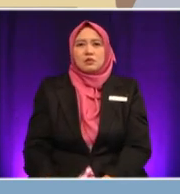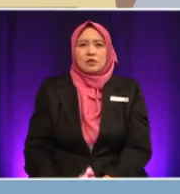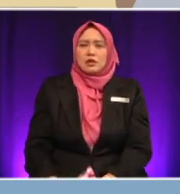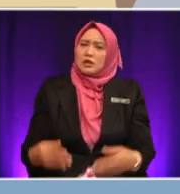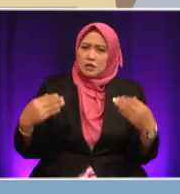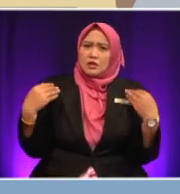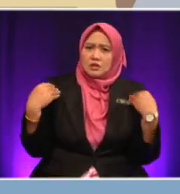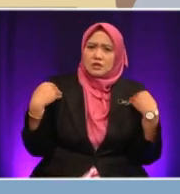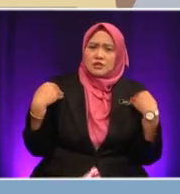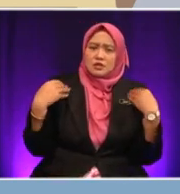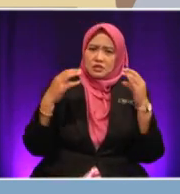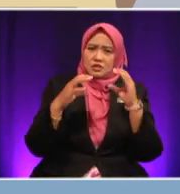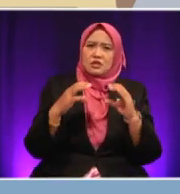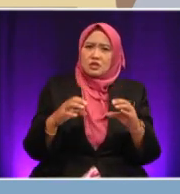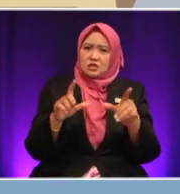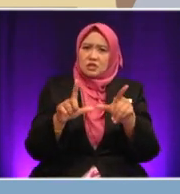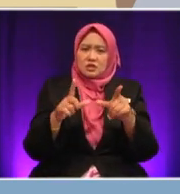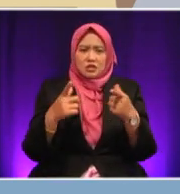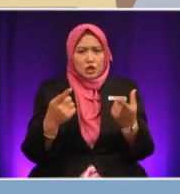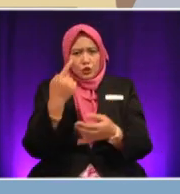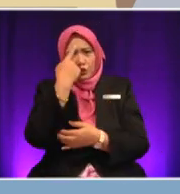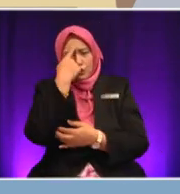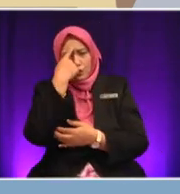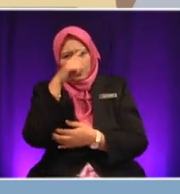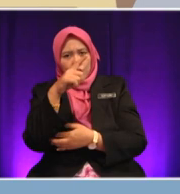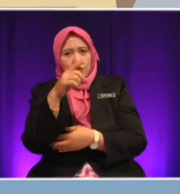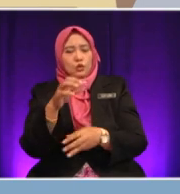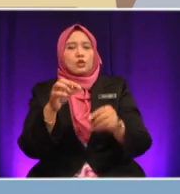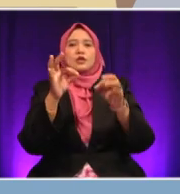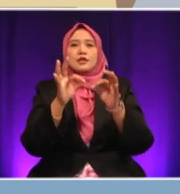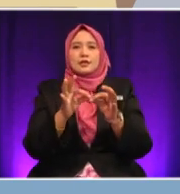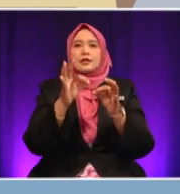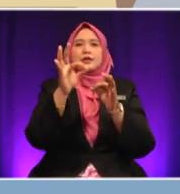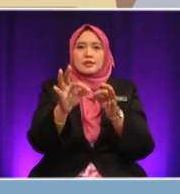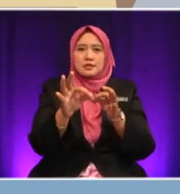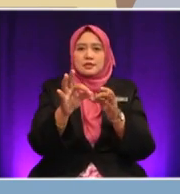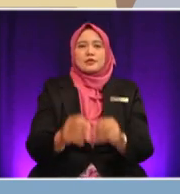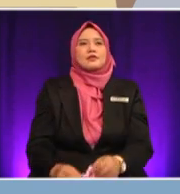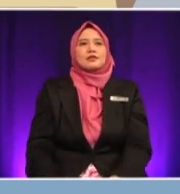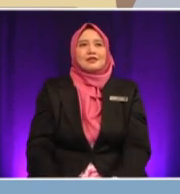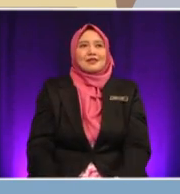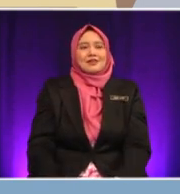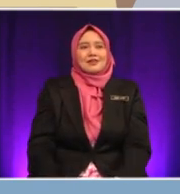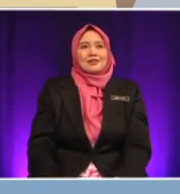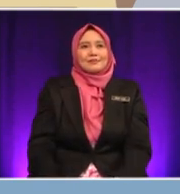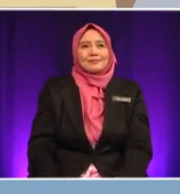mungkin murid-murid diluarsanya ada petuah daripada tapi kali ini cek guna bagilah